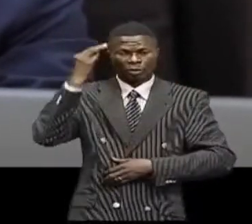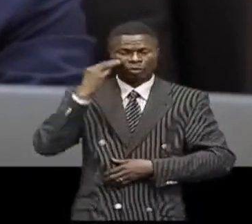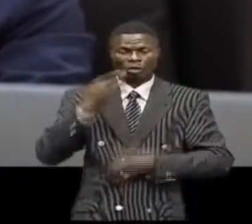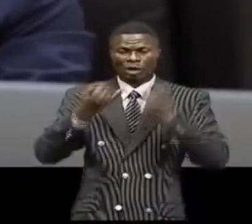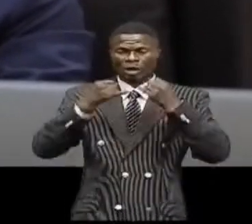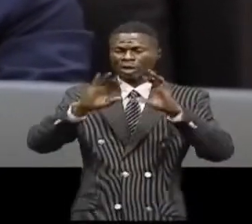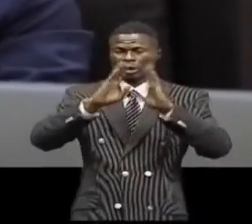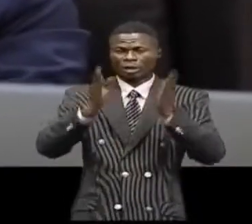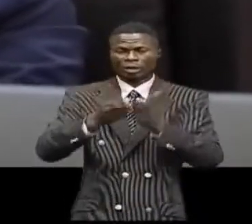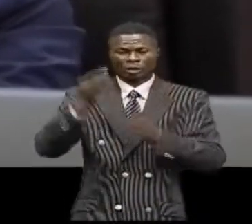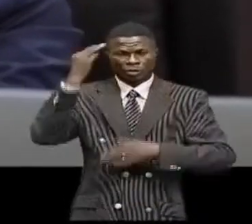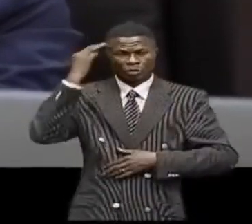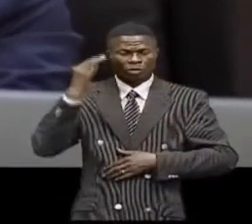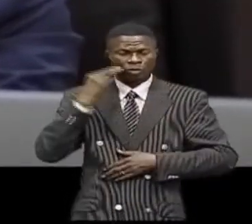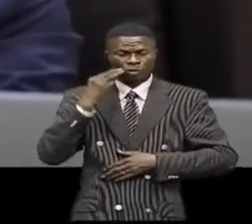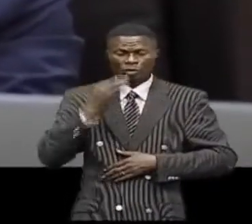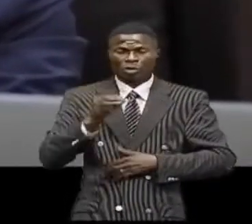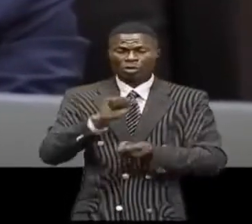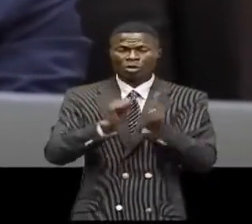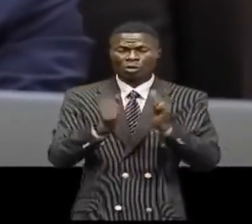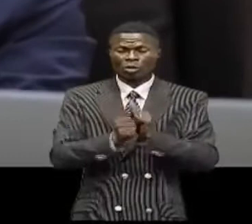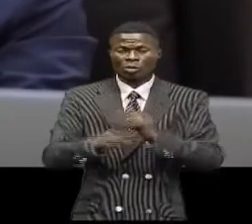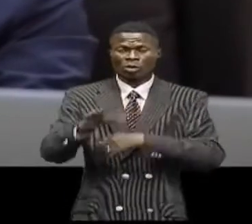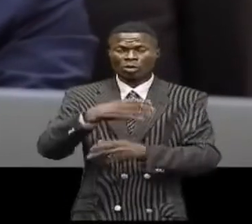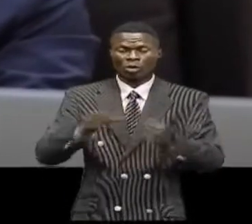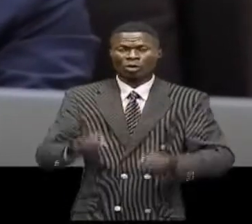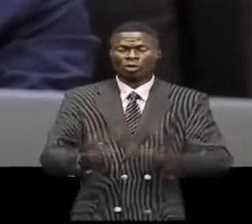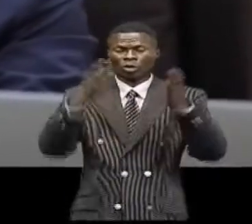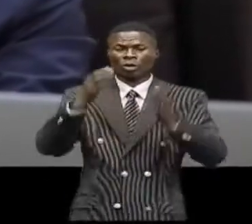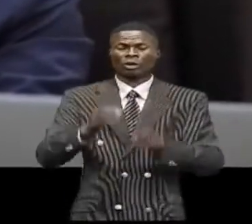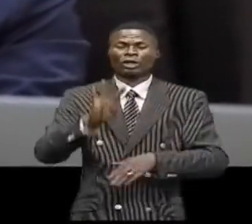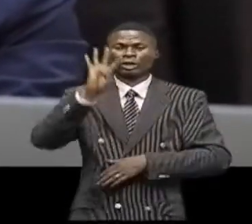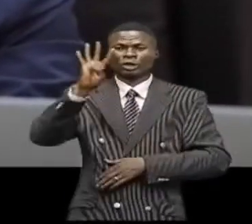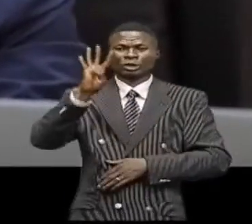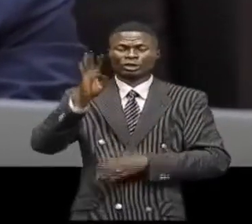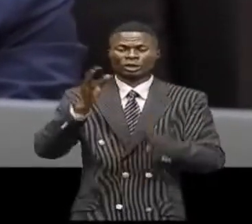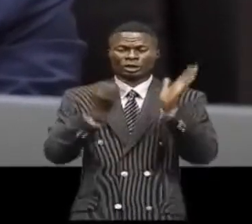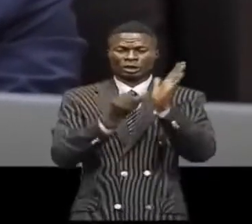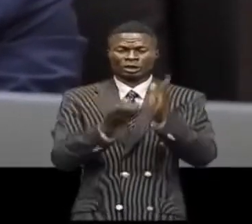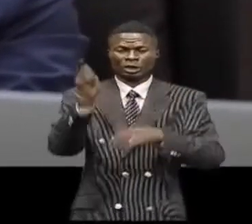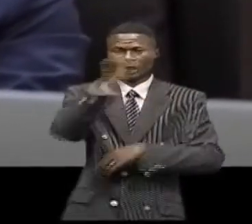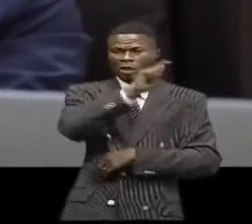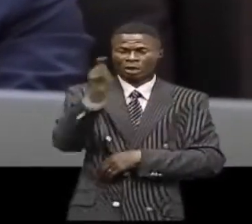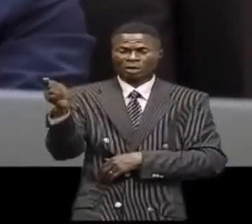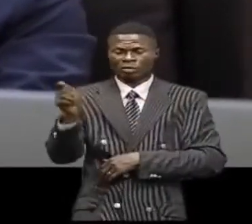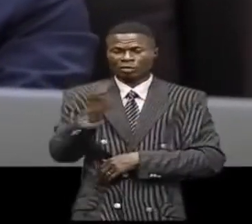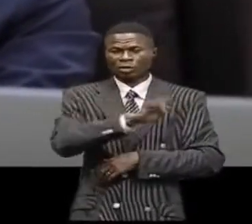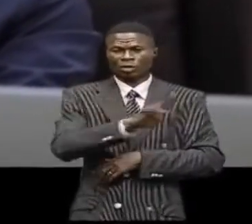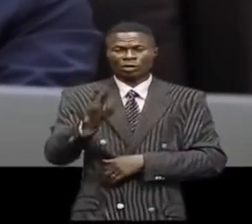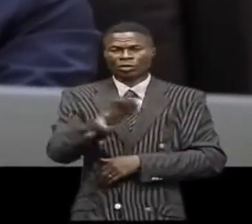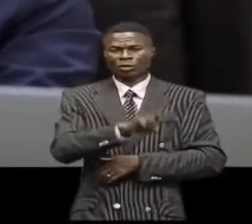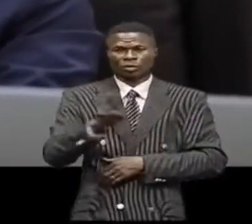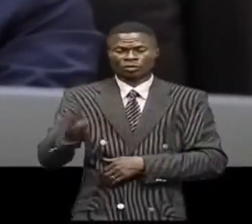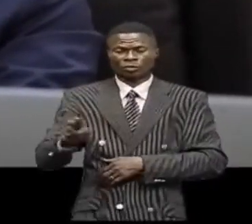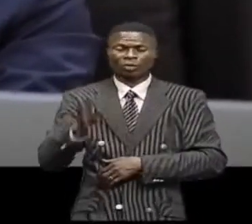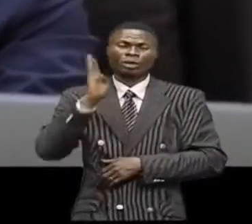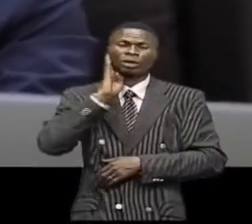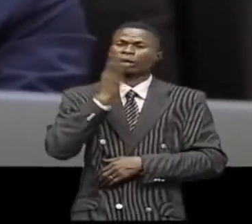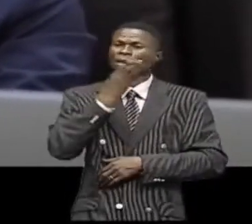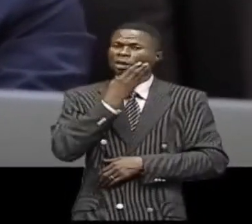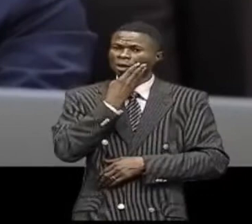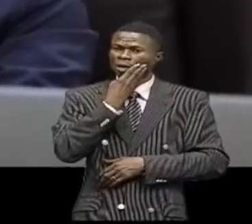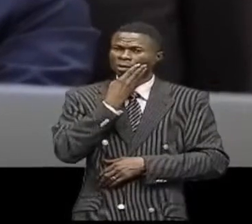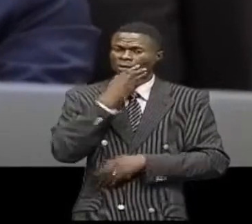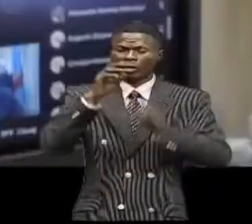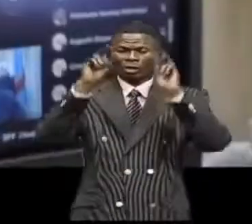le Conseil de l'explosion qui a eu lieu dans la soirée du jeudi 7 avril 2022 dans un bar au Kakatindo dans